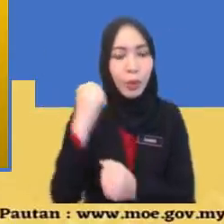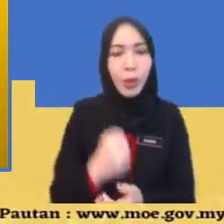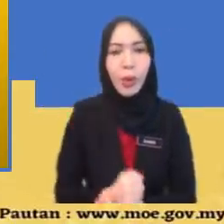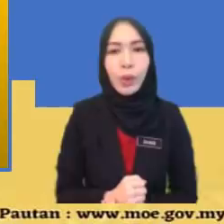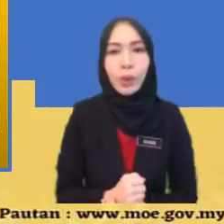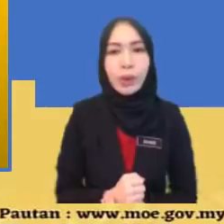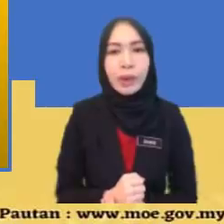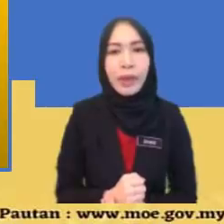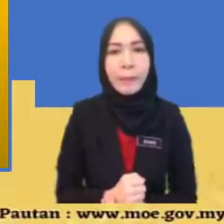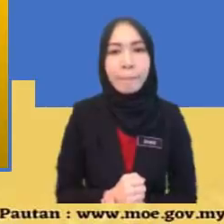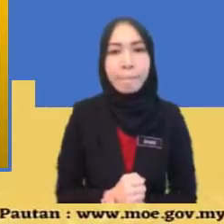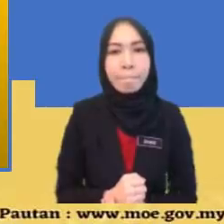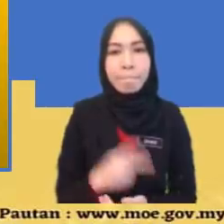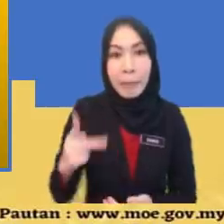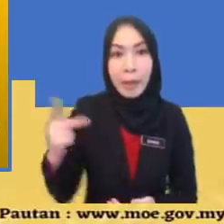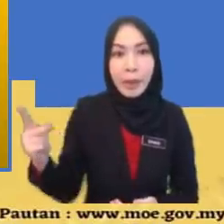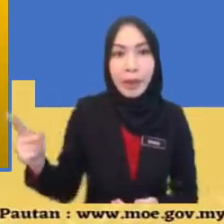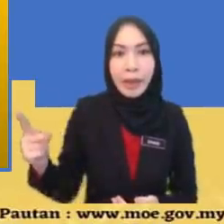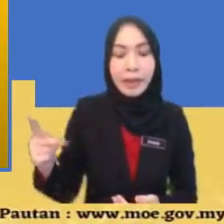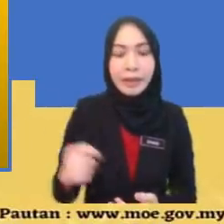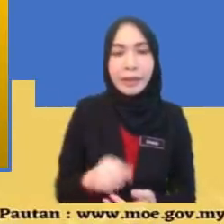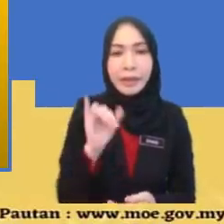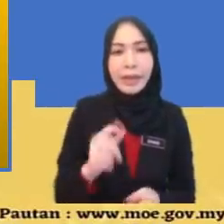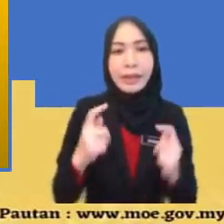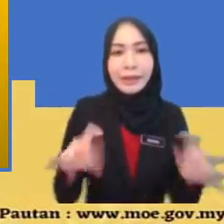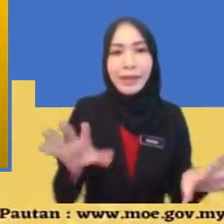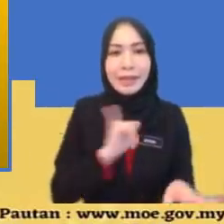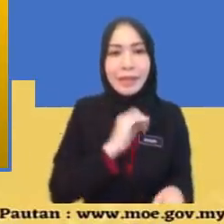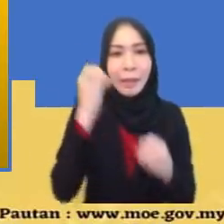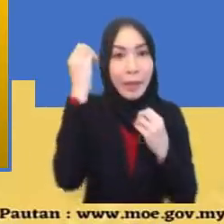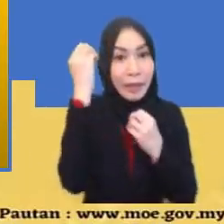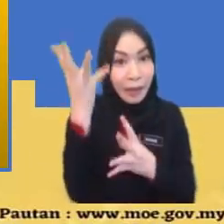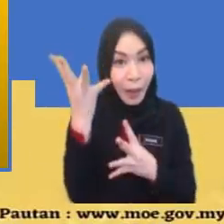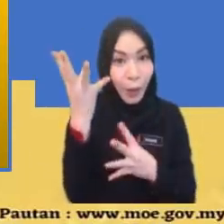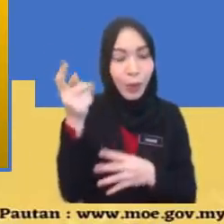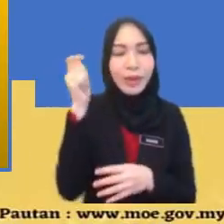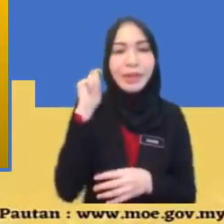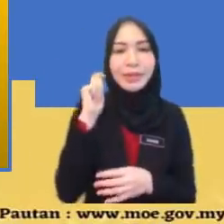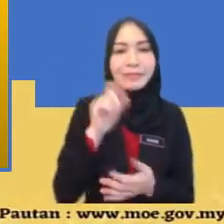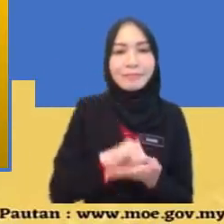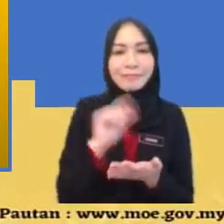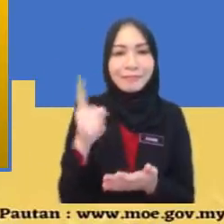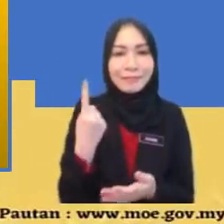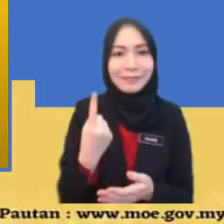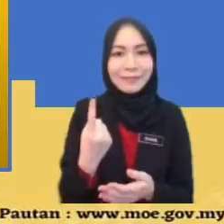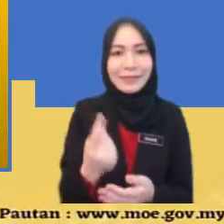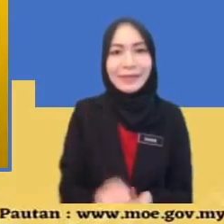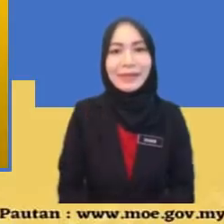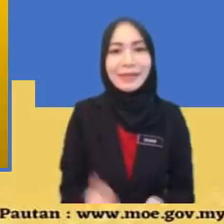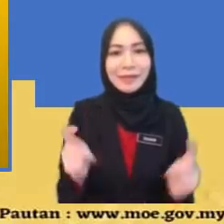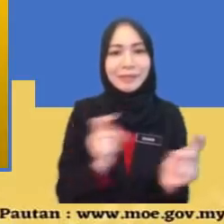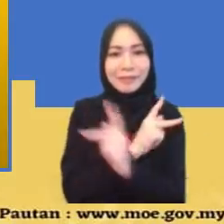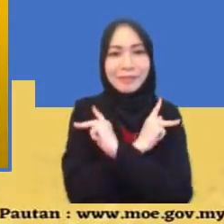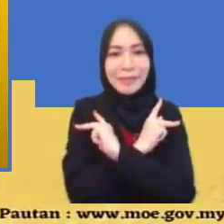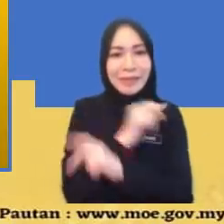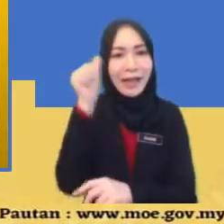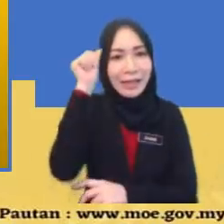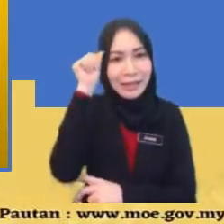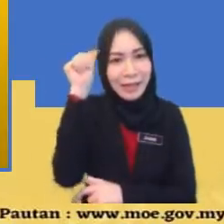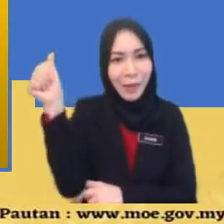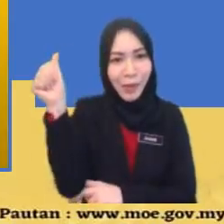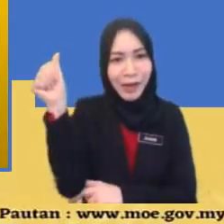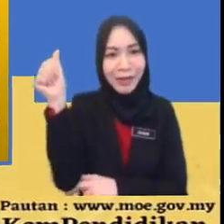perkara-perkara yang saya telah sebutkan tadi Insyaallah sekian wabilahitaufik walhidayah wassalamualaikum warahmatullahi